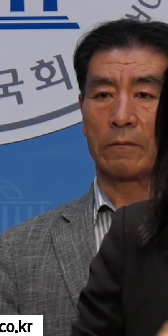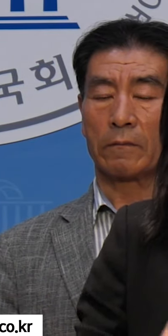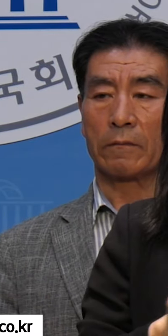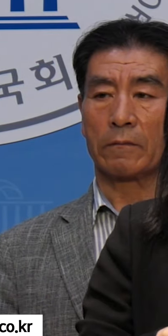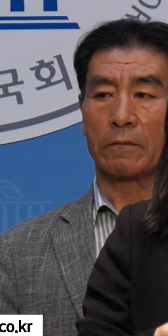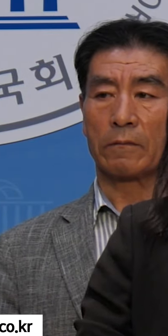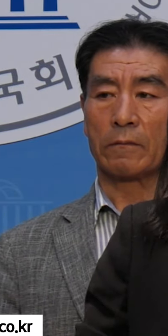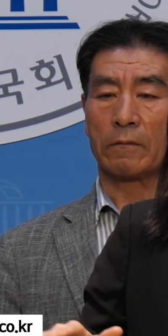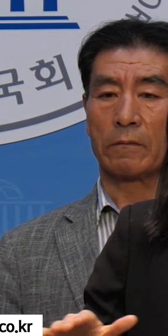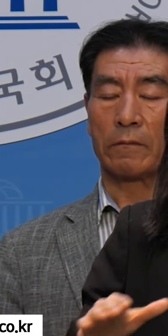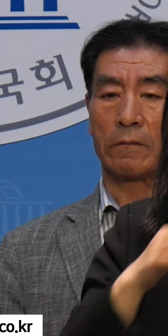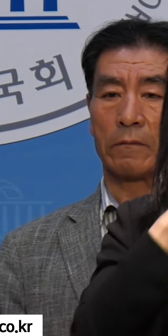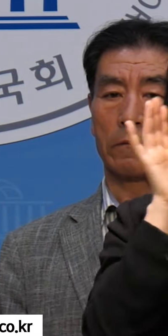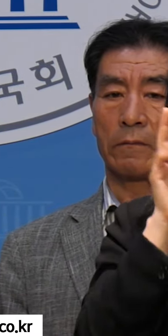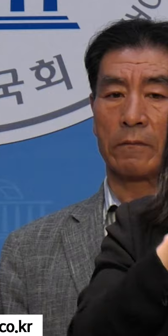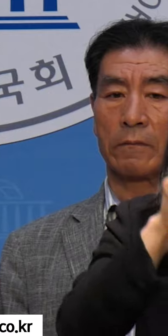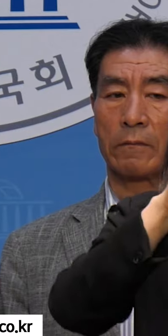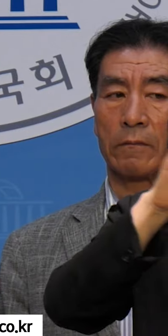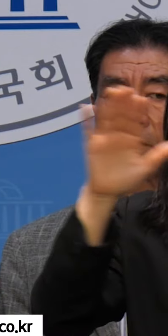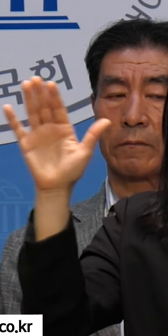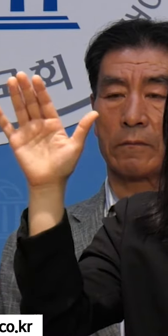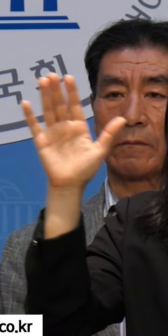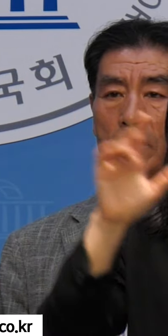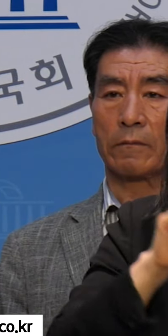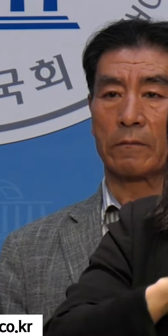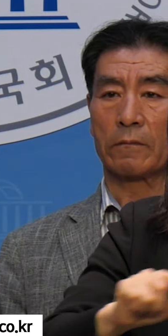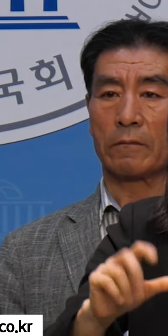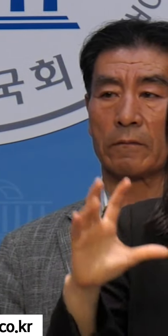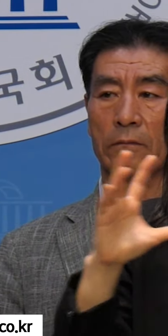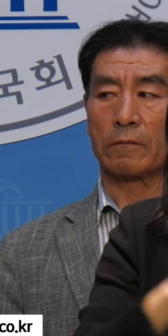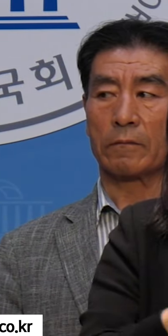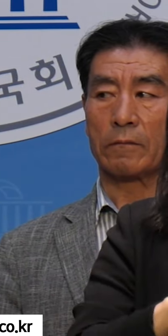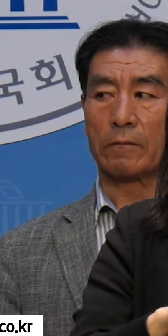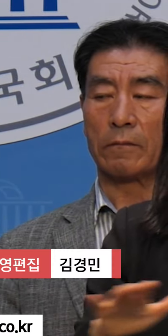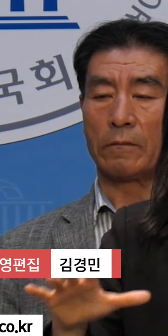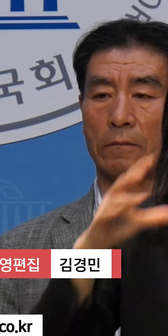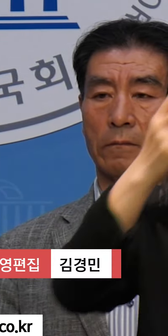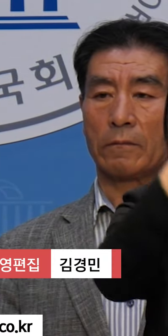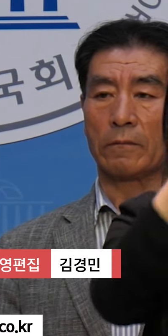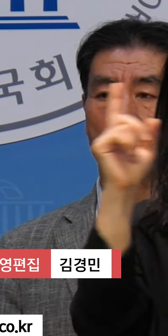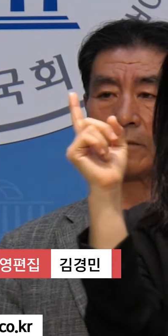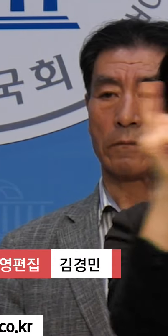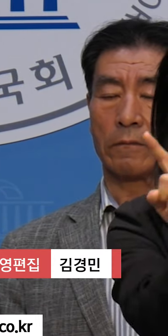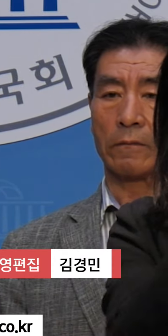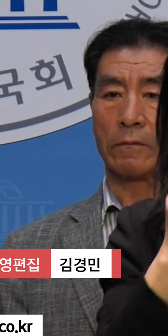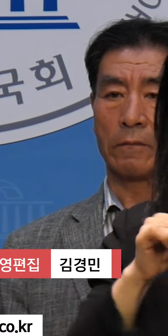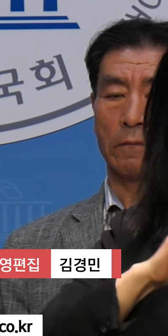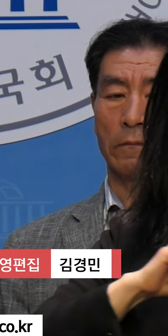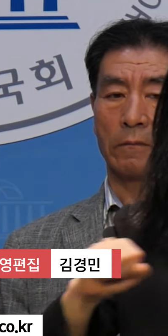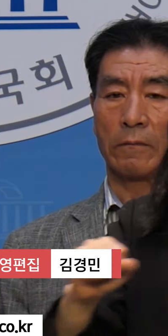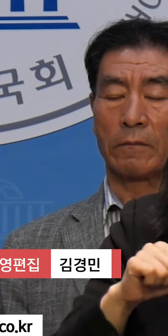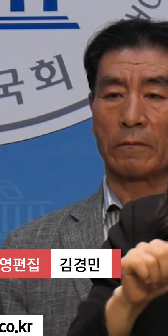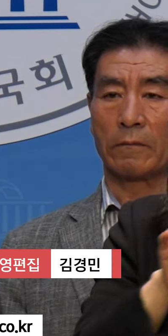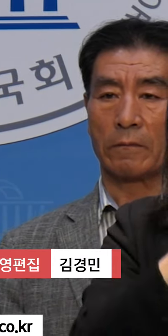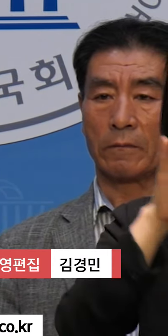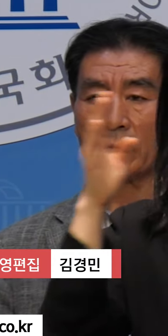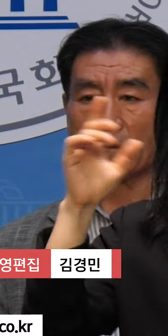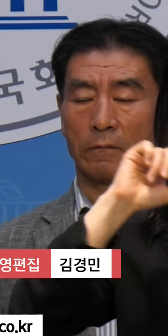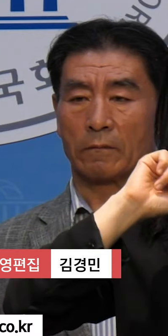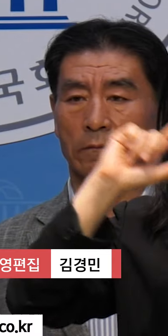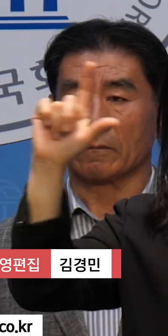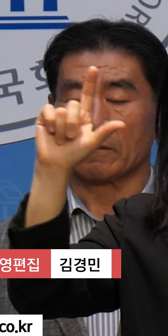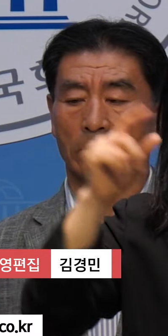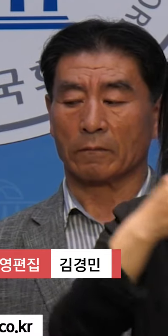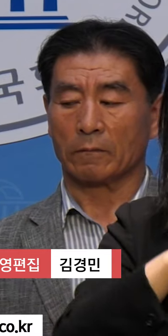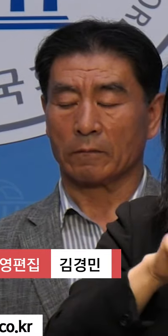고령화 지역 소멸의 위기를 극복하기 위한 헌법 개정 국민운동을 본격 전개해 나갈 것임을 천명한다.